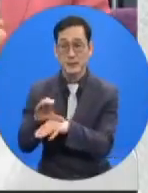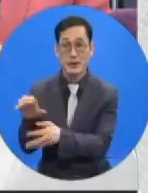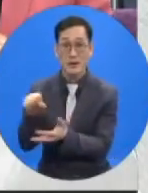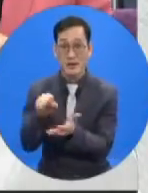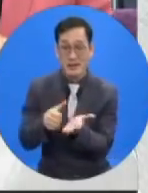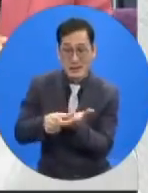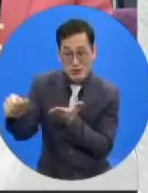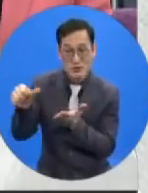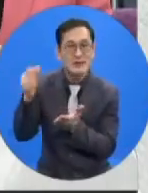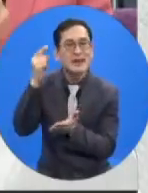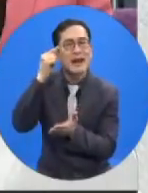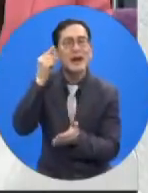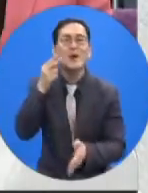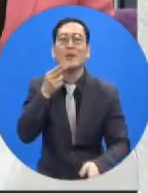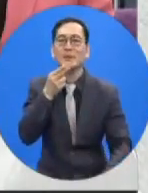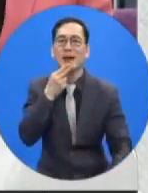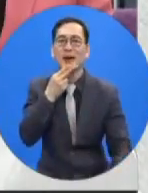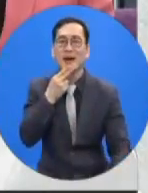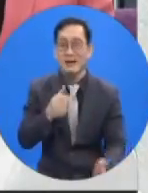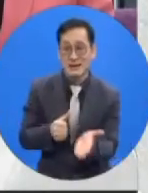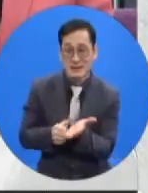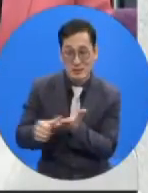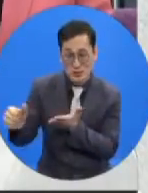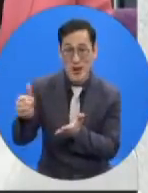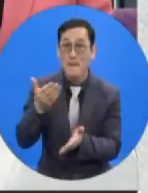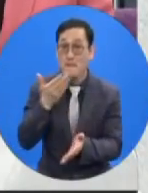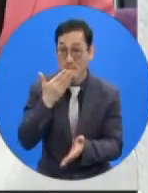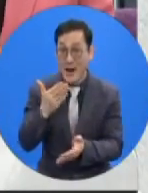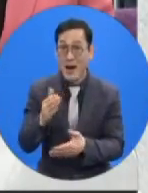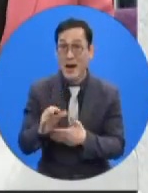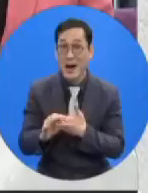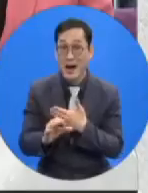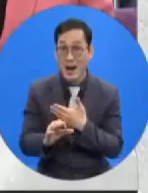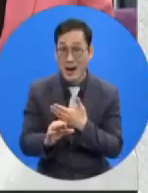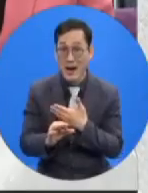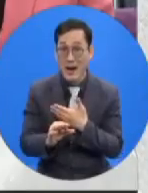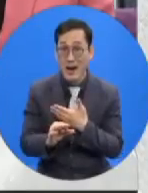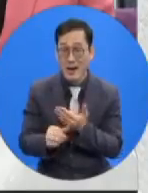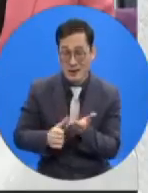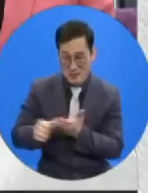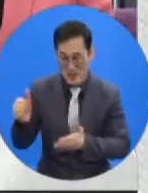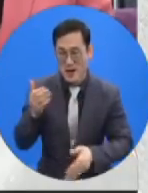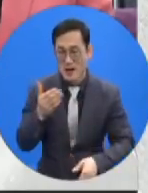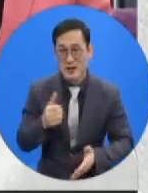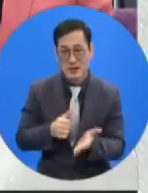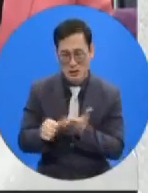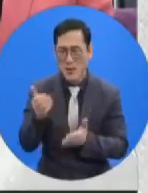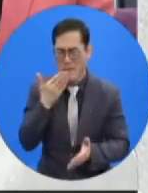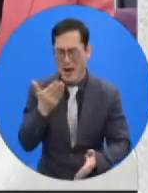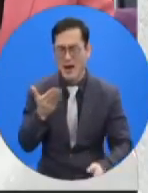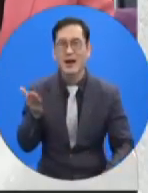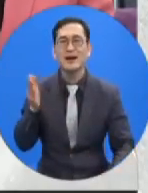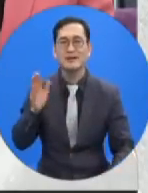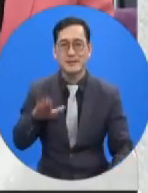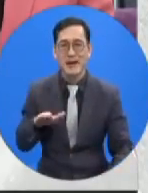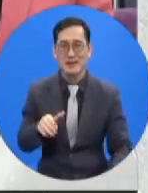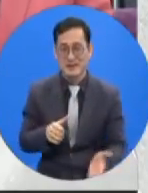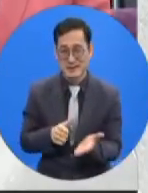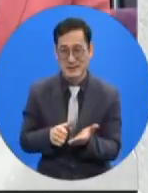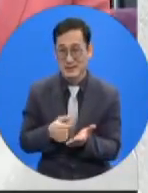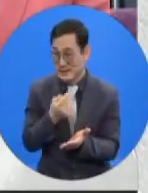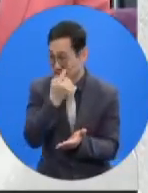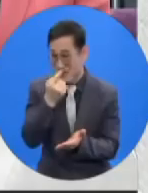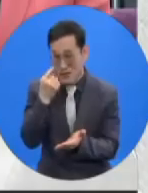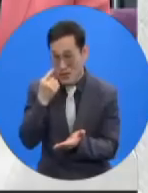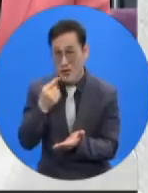마음이 없었다. 만약에 없앨 수 있었으면 시간도 충분했기 때문에 나는 없앨 수 있었지만 그렇지만 없앤 게 아니고 이거를 증거를